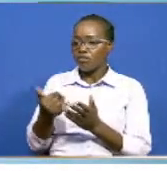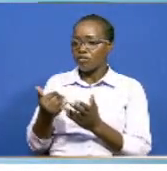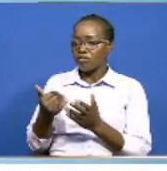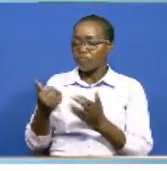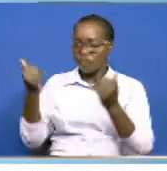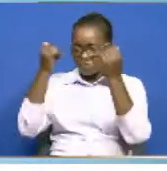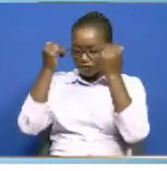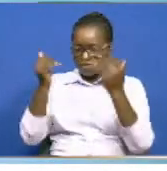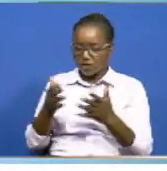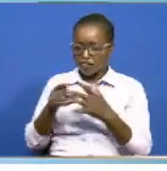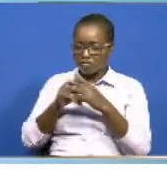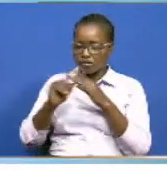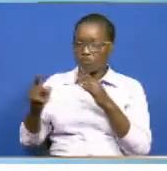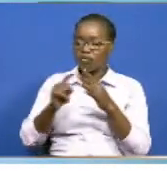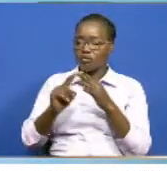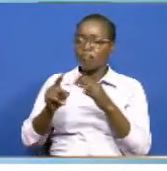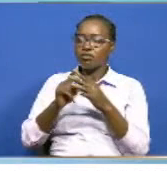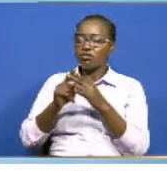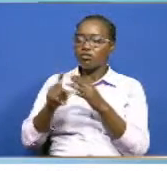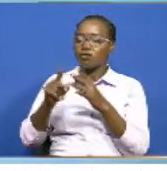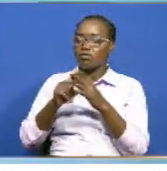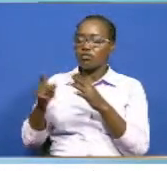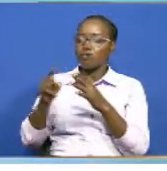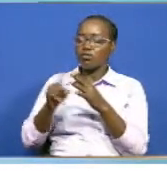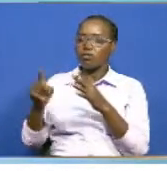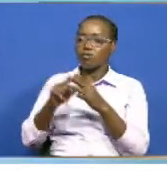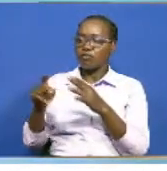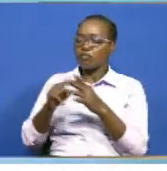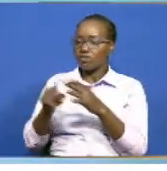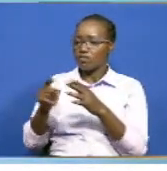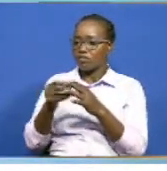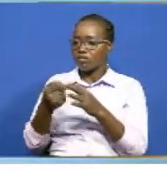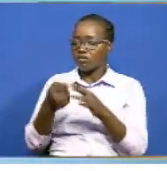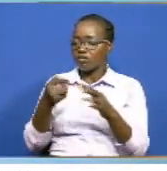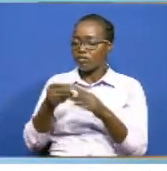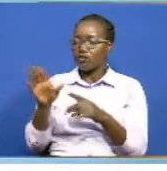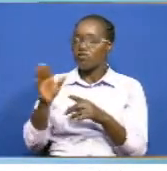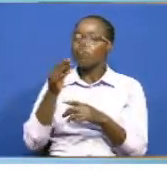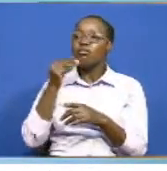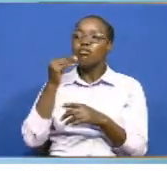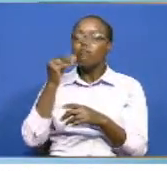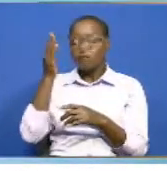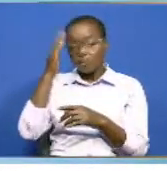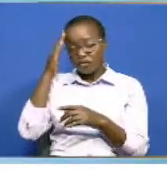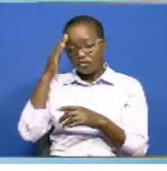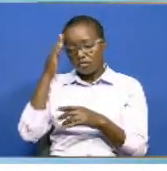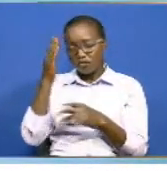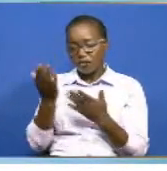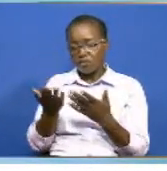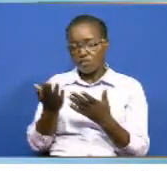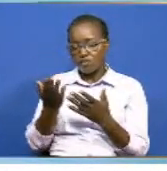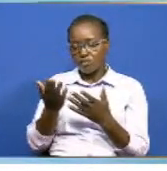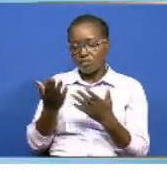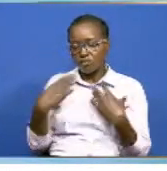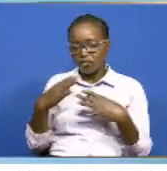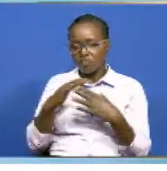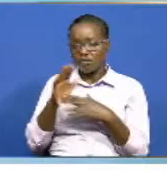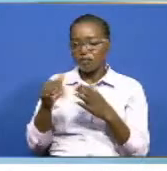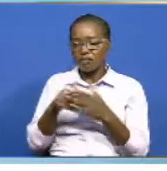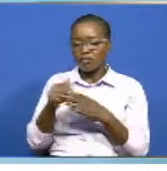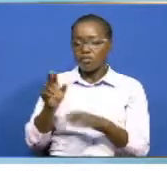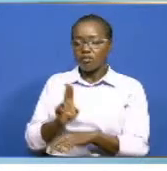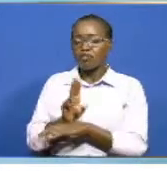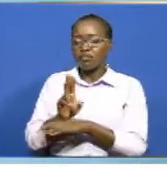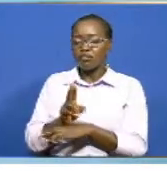walipotea ama walitoweka makwao kwa sababu waliitwa na watu labda ambao walijuana mitandaoni, sababu kila mtu ambaye ni mtumizi